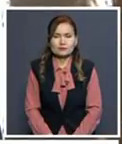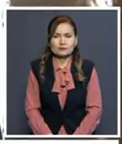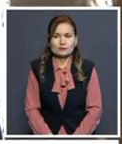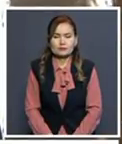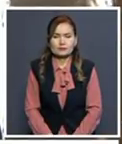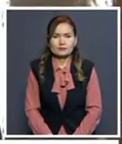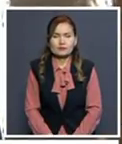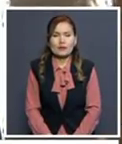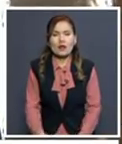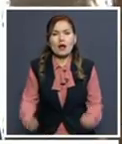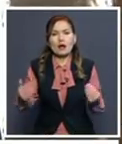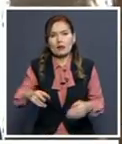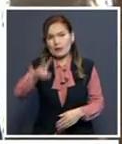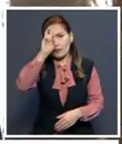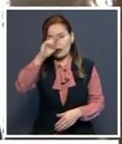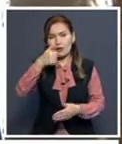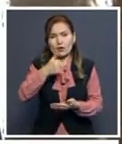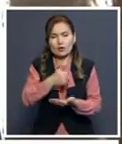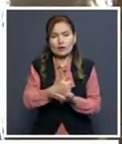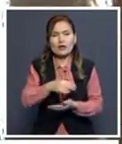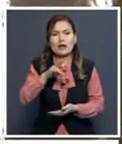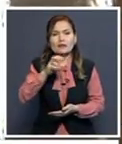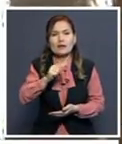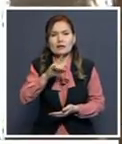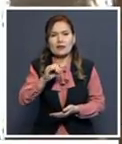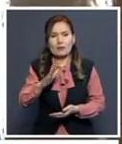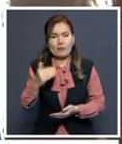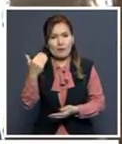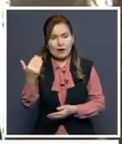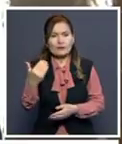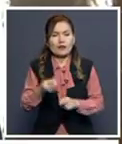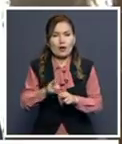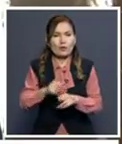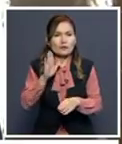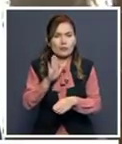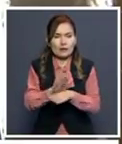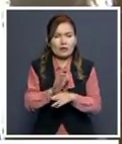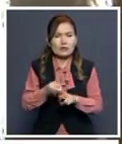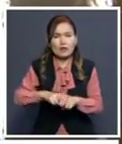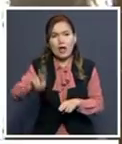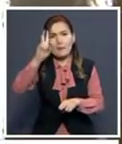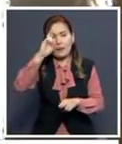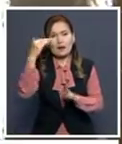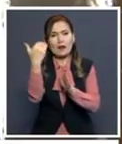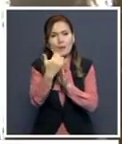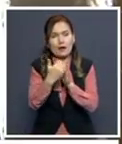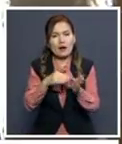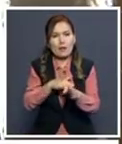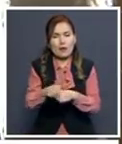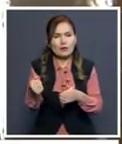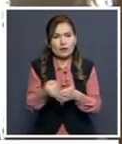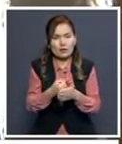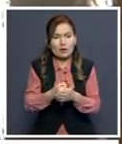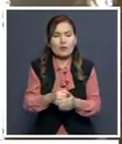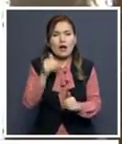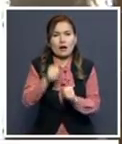Енді қазір мемлекет басшысының тапсырмасы бойынша мемлекеттік бағдарламаның мақсатына қол жеткізу үшін қосымша жыл сайын